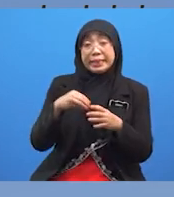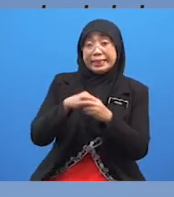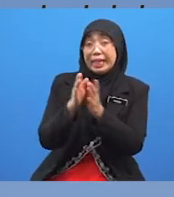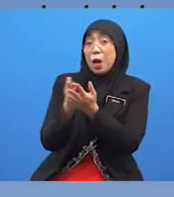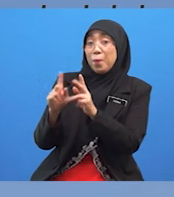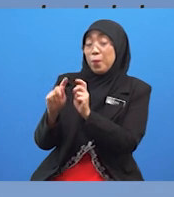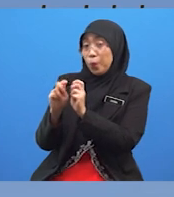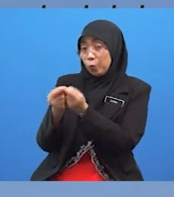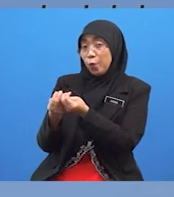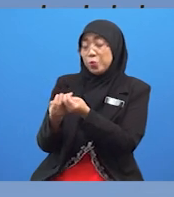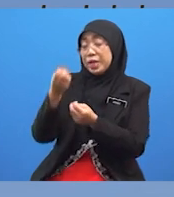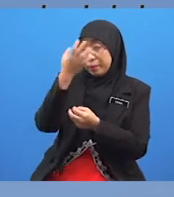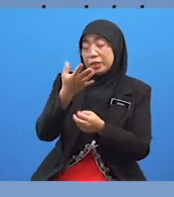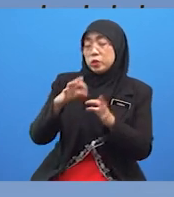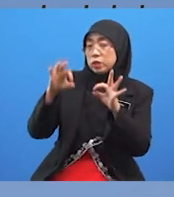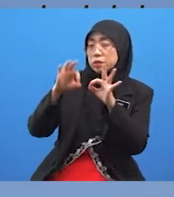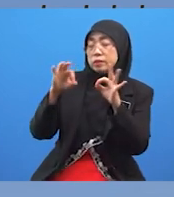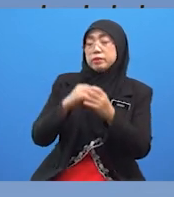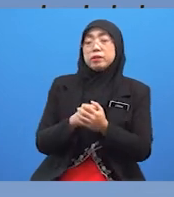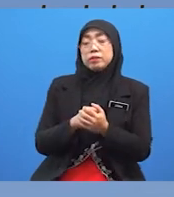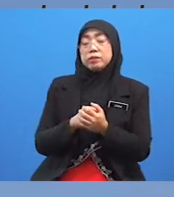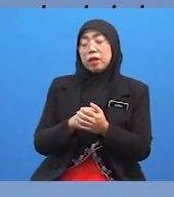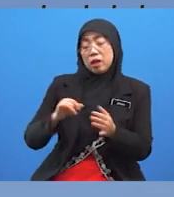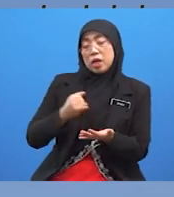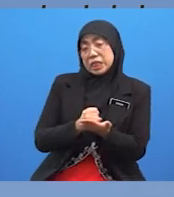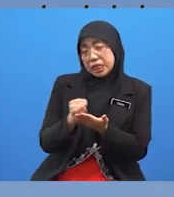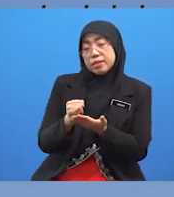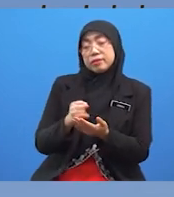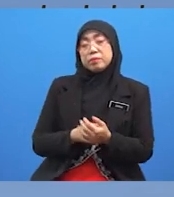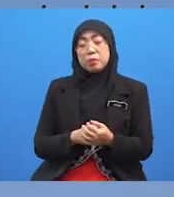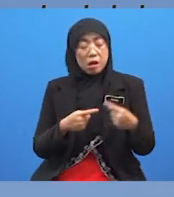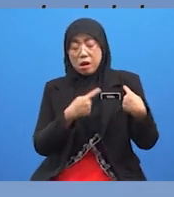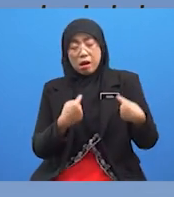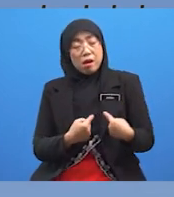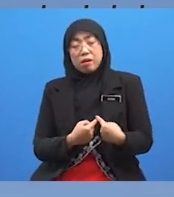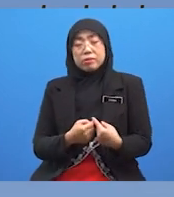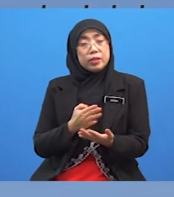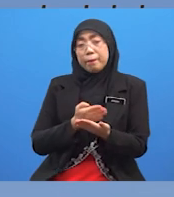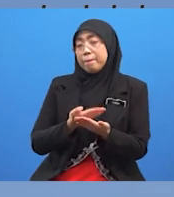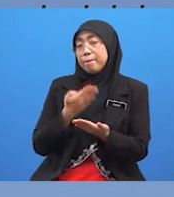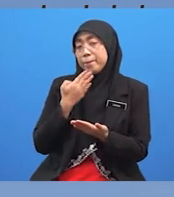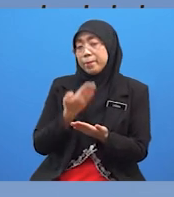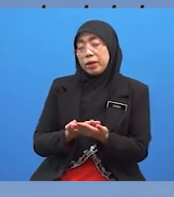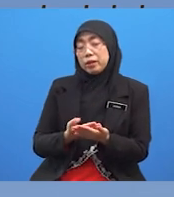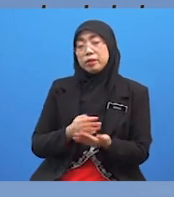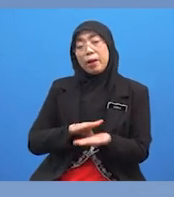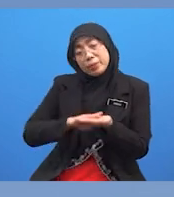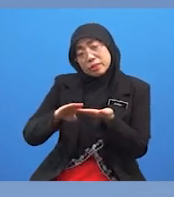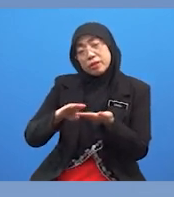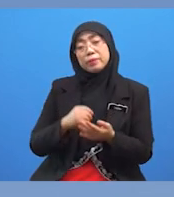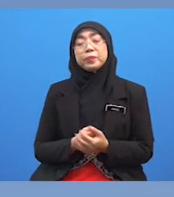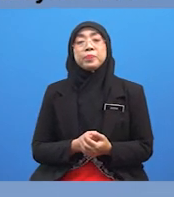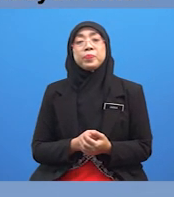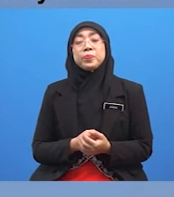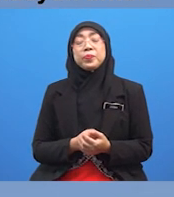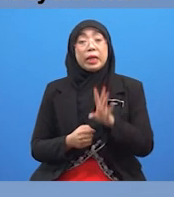Ma'ruf sanggup melakukannya dengan ikhlas. Para pelajar sekalian, aspek